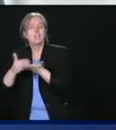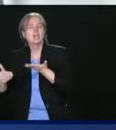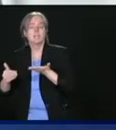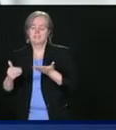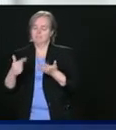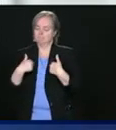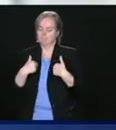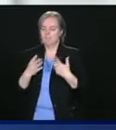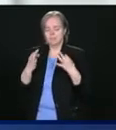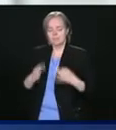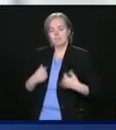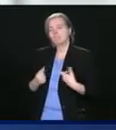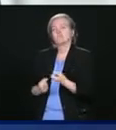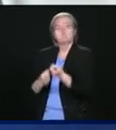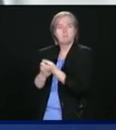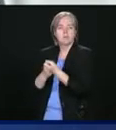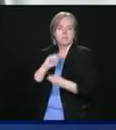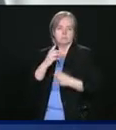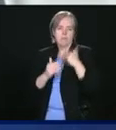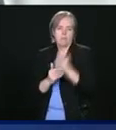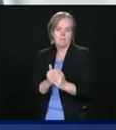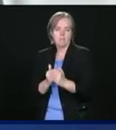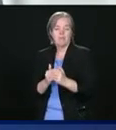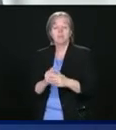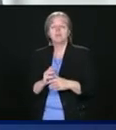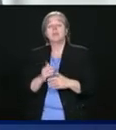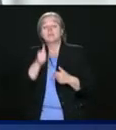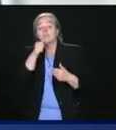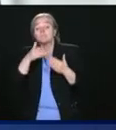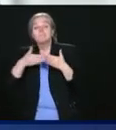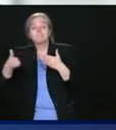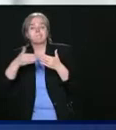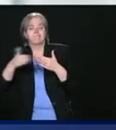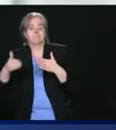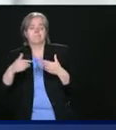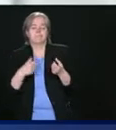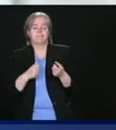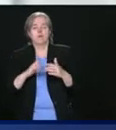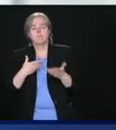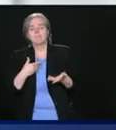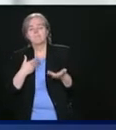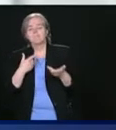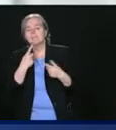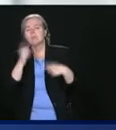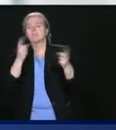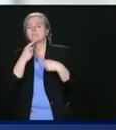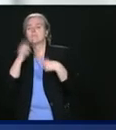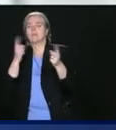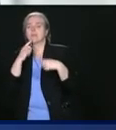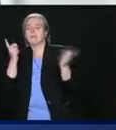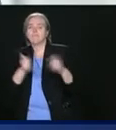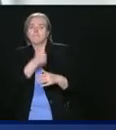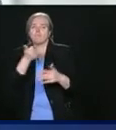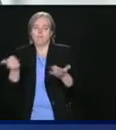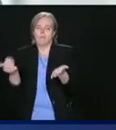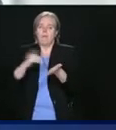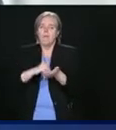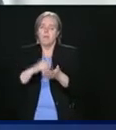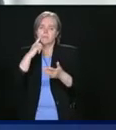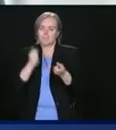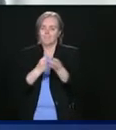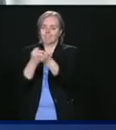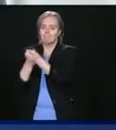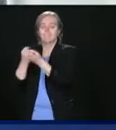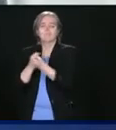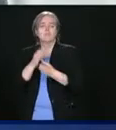première étape. Bientôt, on va annoncer d'autres mesures pour soutenir les entreprises autochtones et leurs employés.